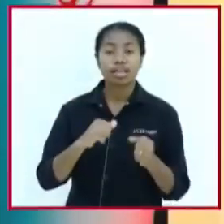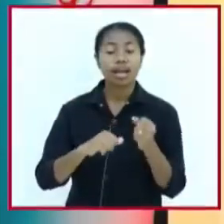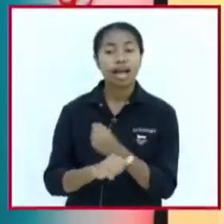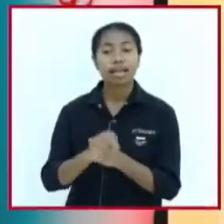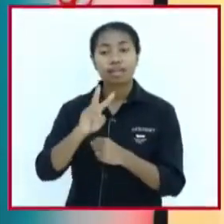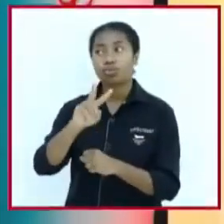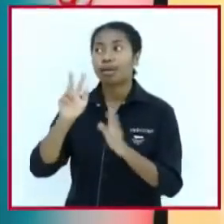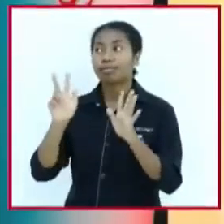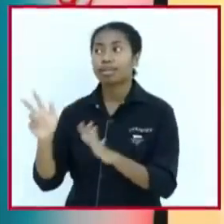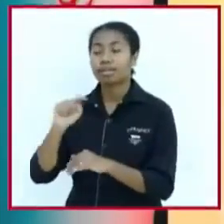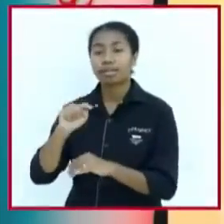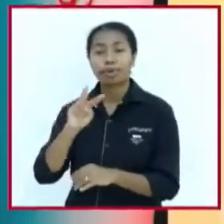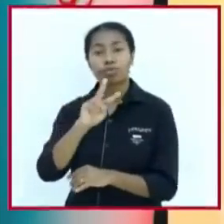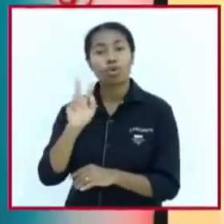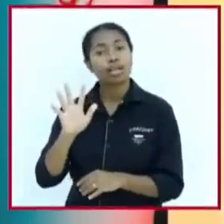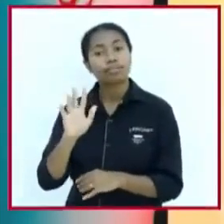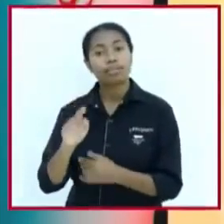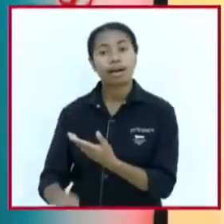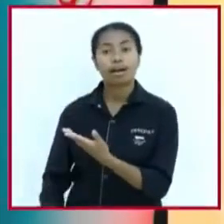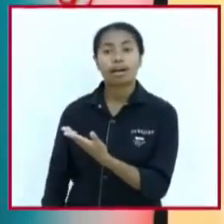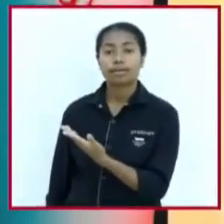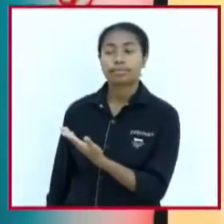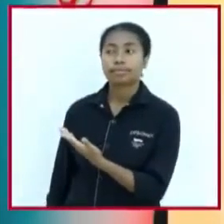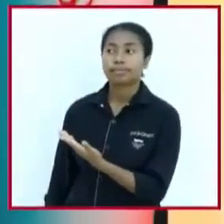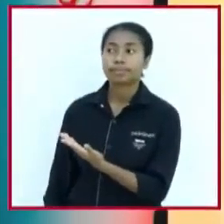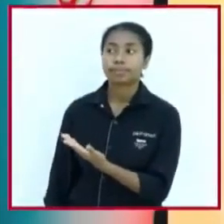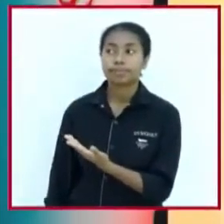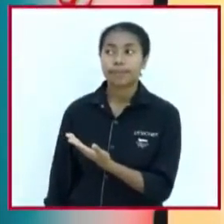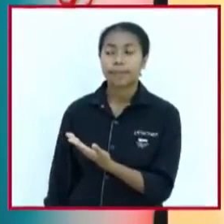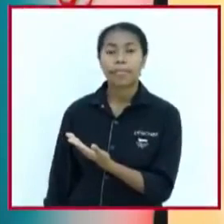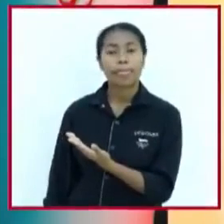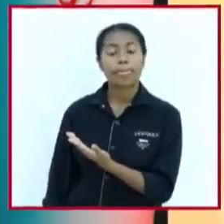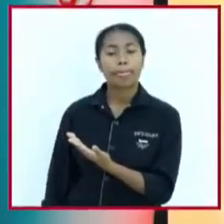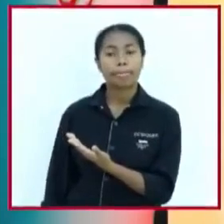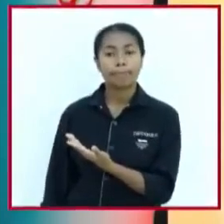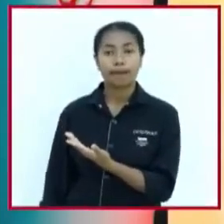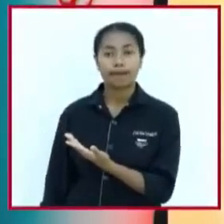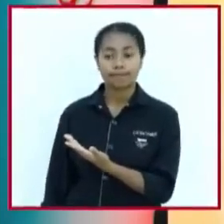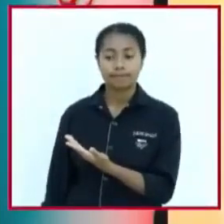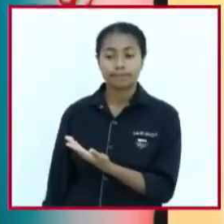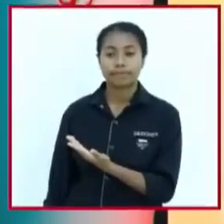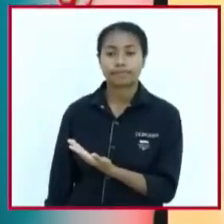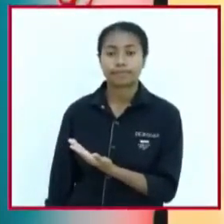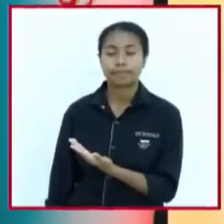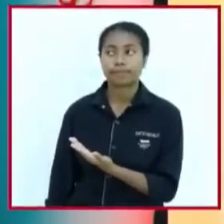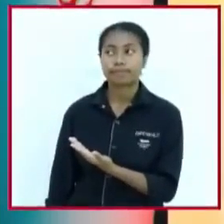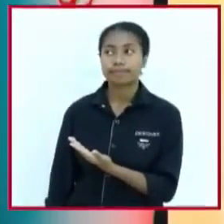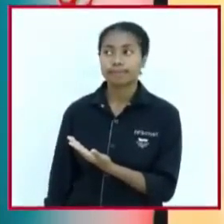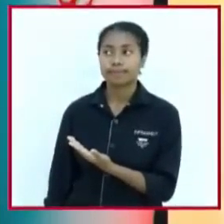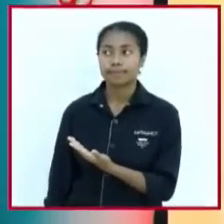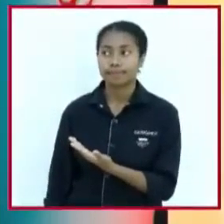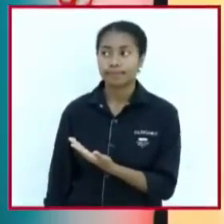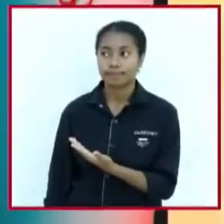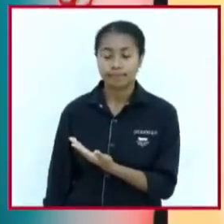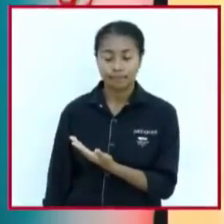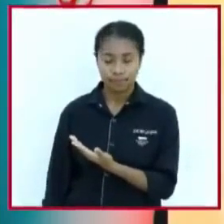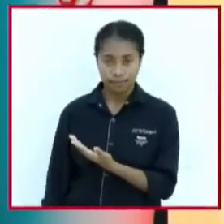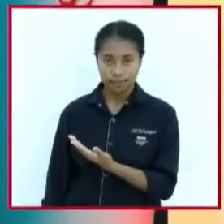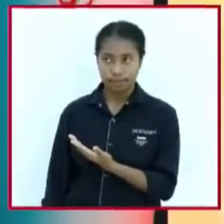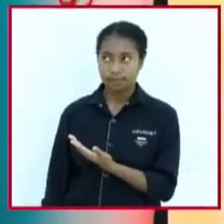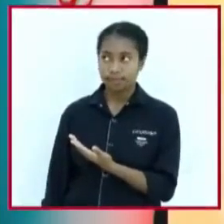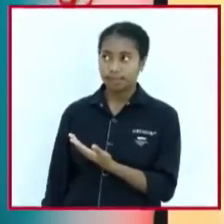mereka telah menjadi imam karena banyak orang karena mereka dicegah oleh maut untuk tetap menjabat Imam